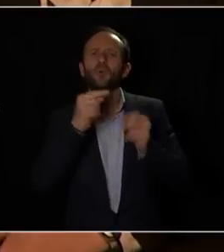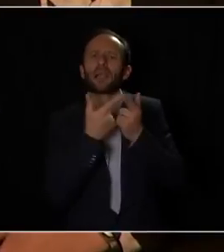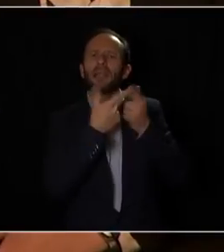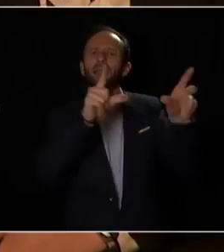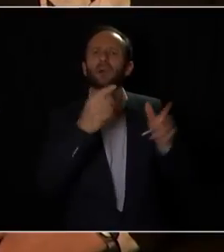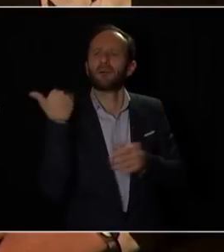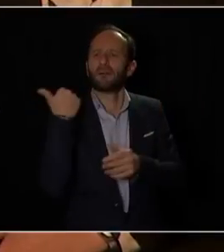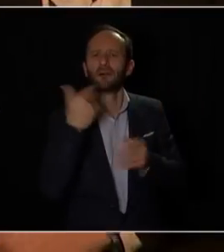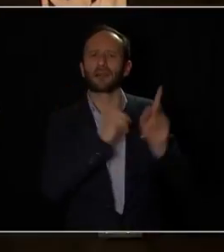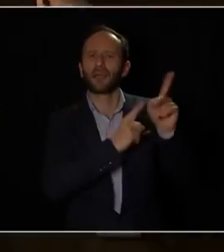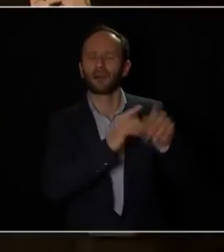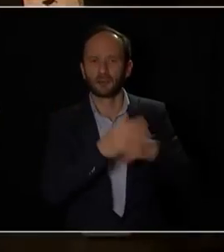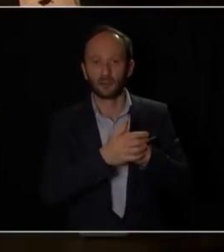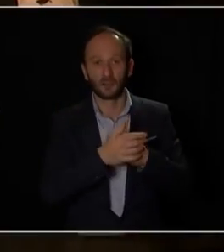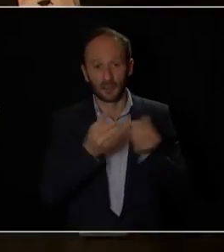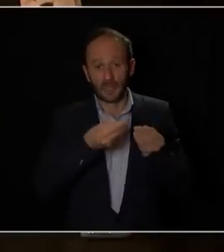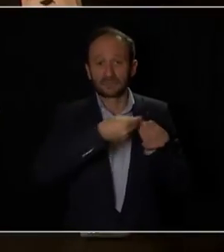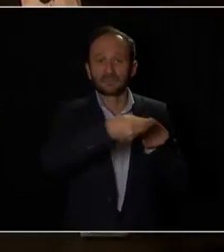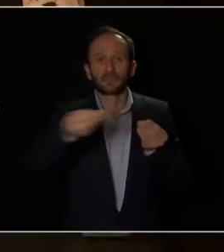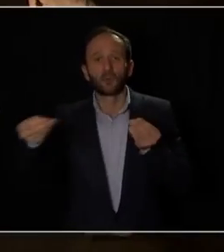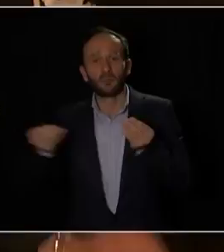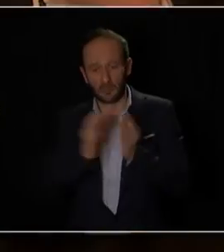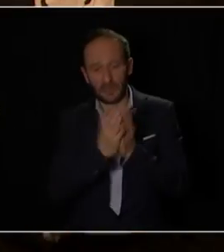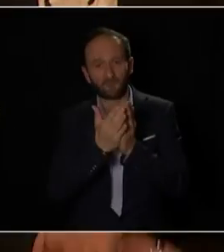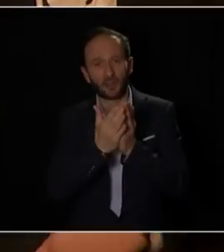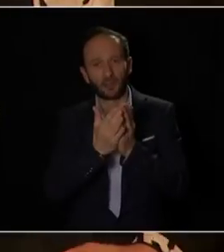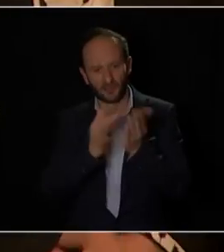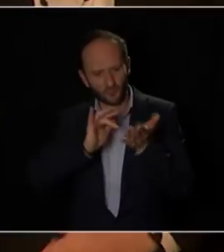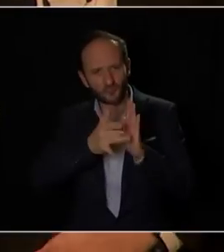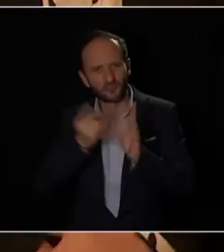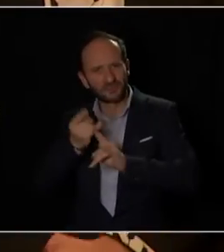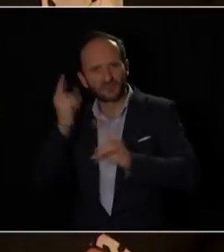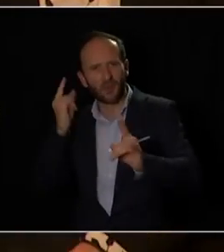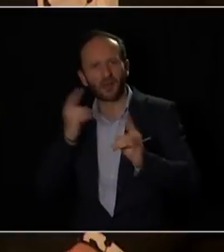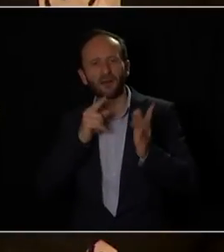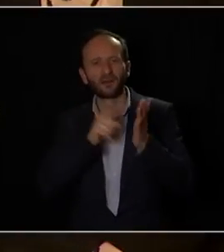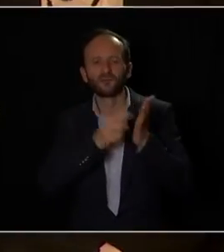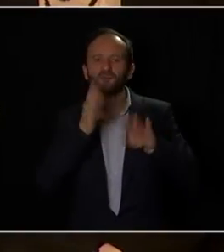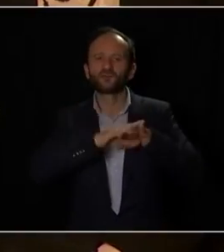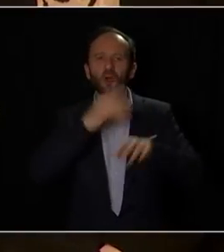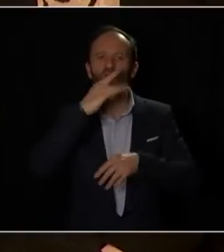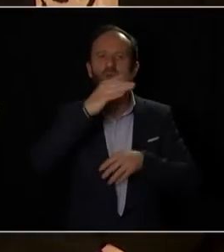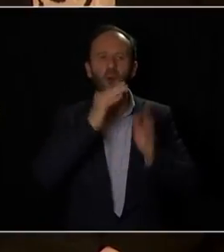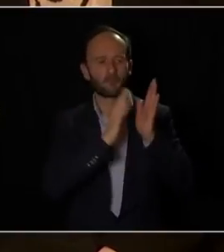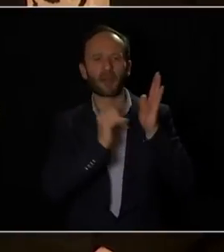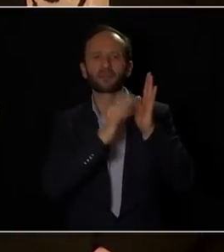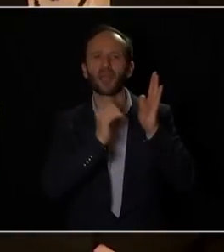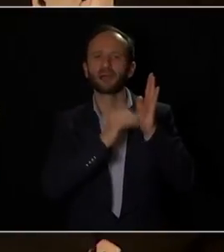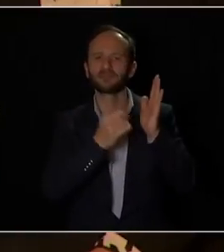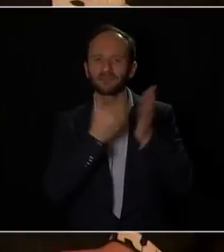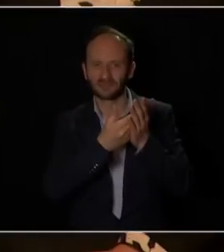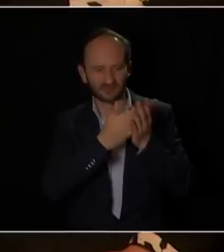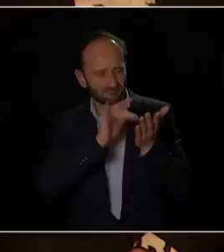et distribué un petit livret qui rappelle l'histoire et le texte de la Marseillaise, de notre hymne national.